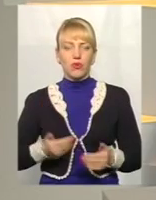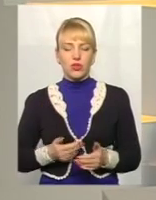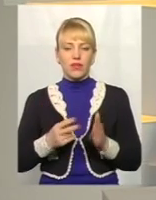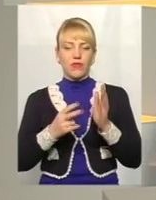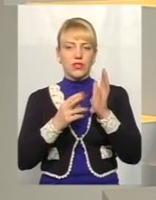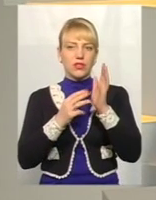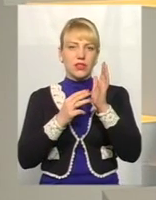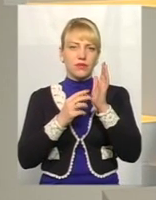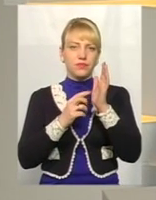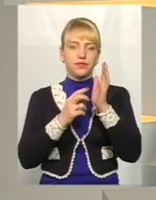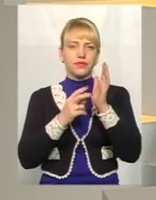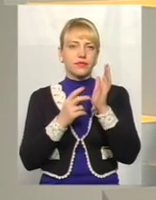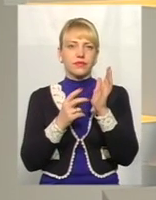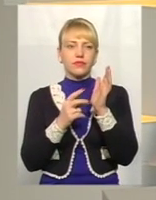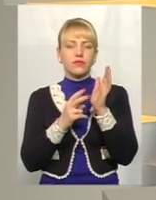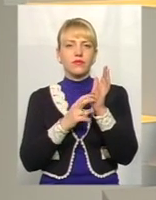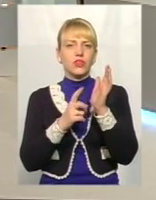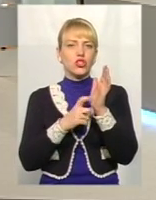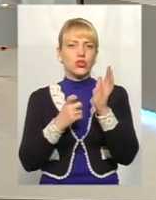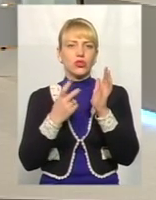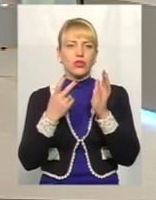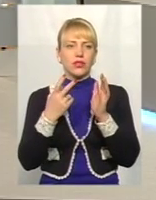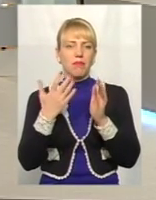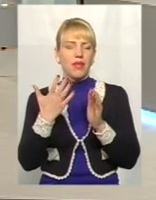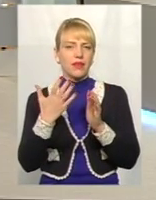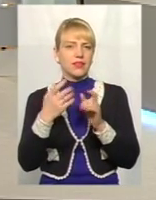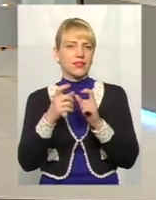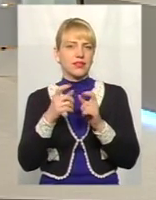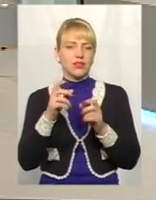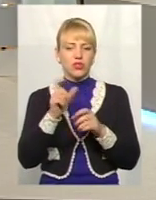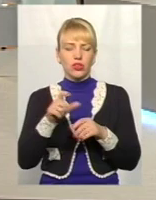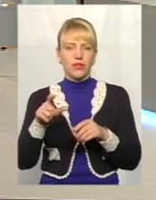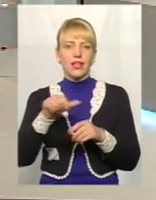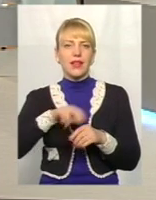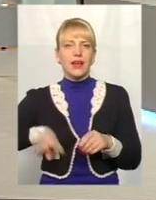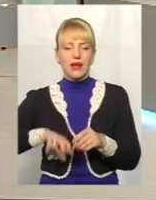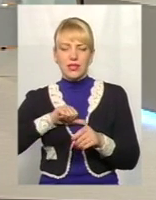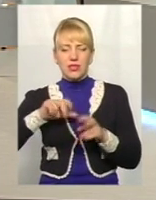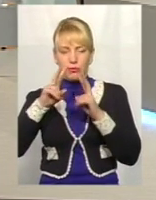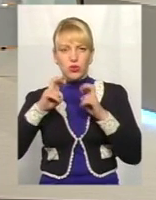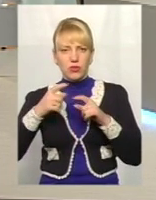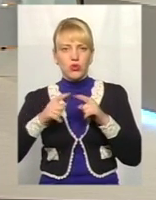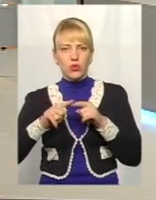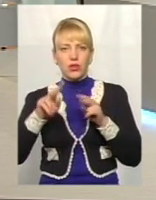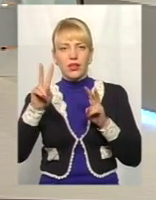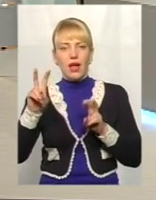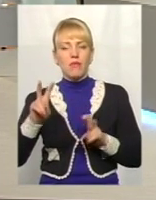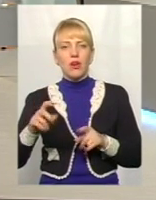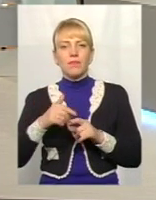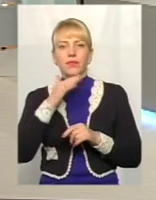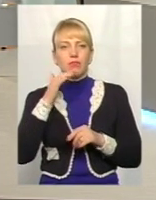865. Директор школи Олександр Васильович досліджував, там чоловік, от, і багато